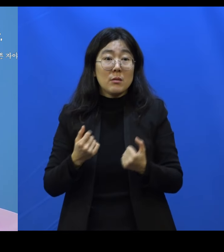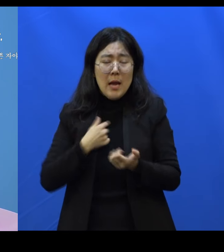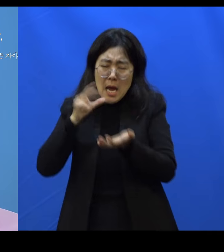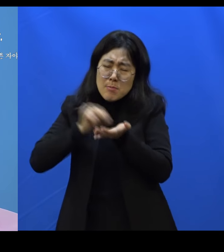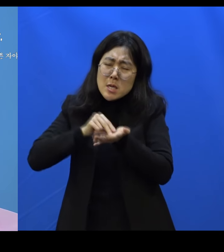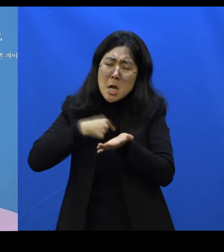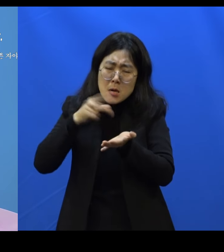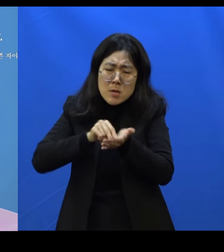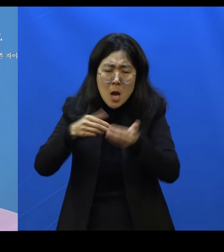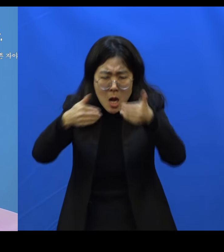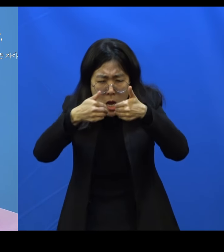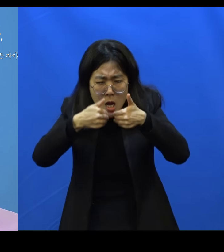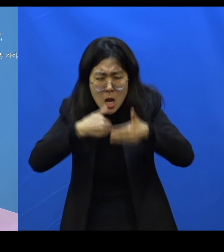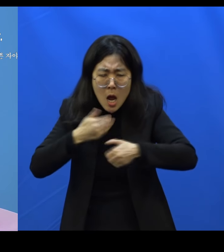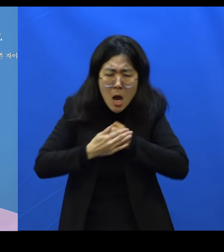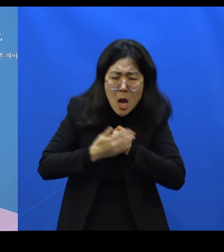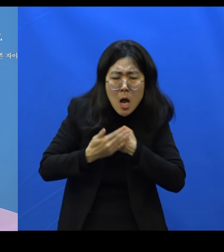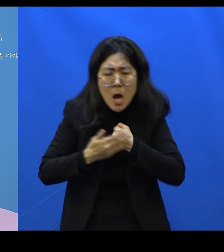거죠.